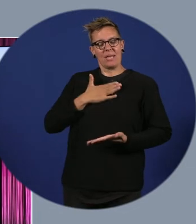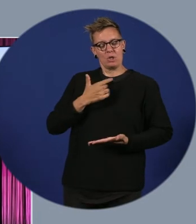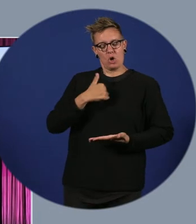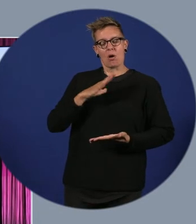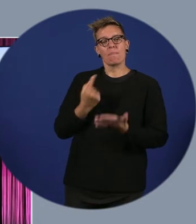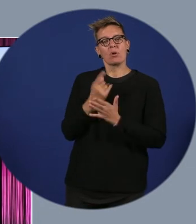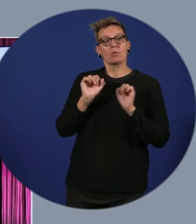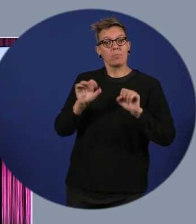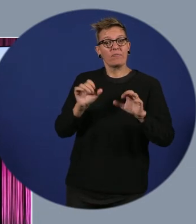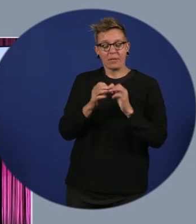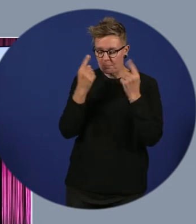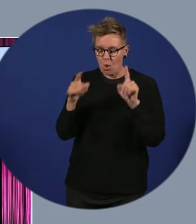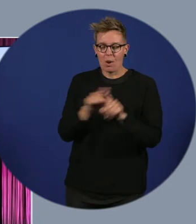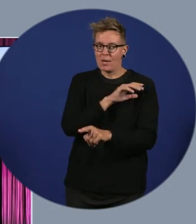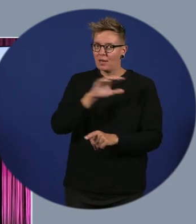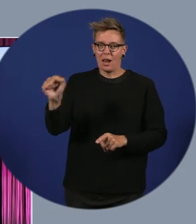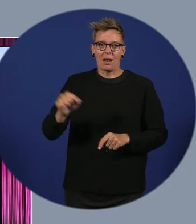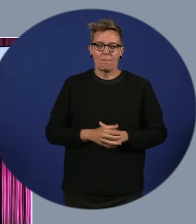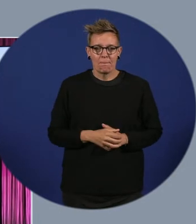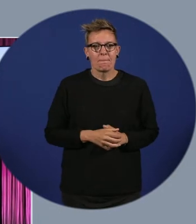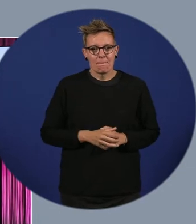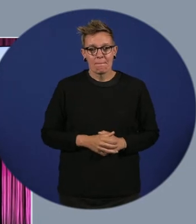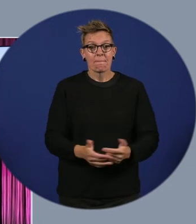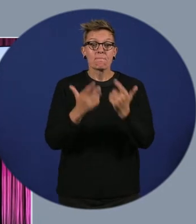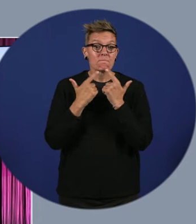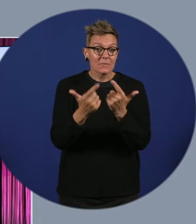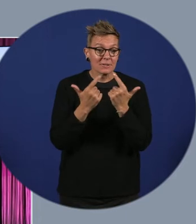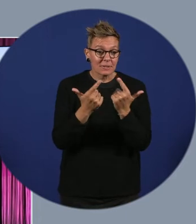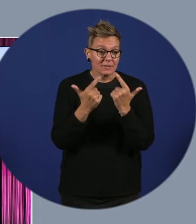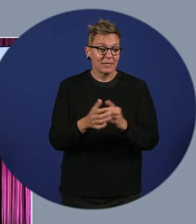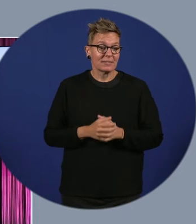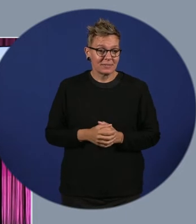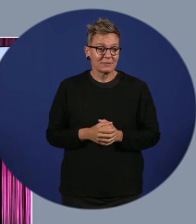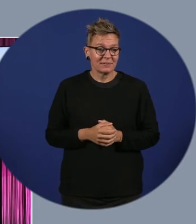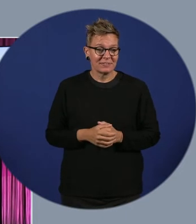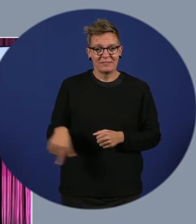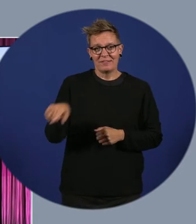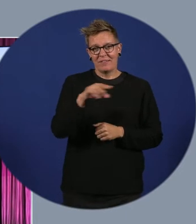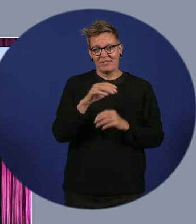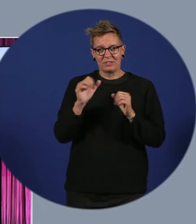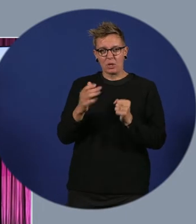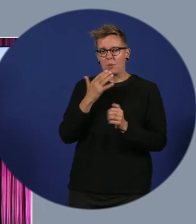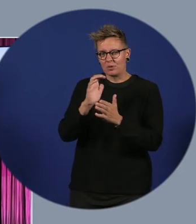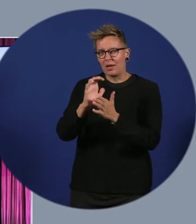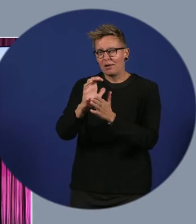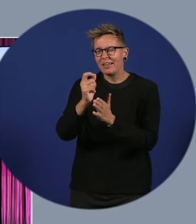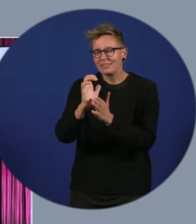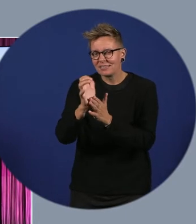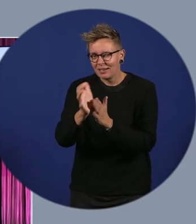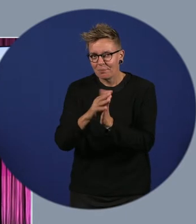påverka. Men håller med det alla sagt. Tack för det. Och vi alla kommer ju prata lite mer fast senare i denna